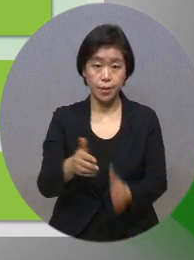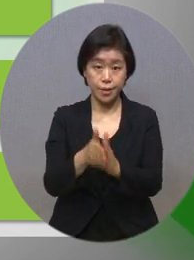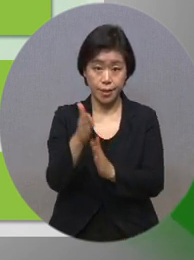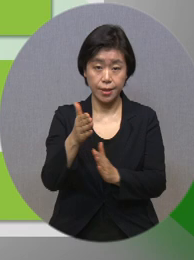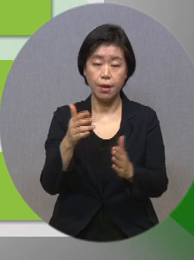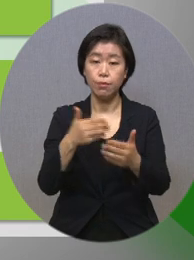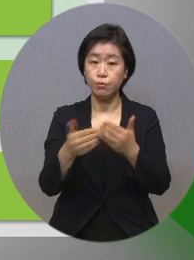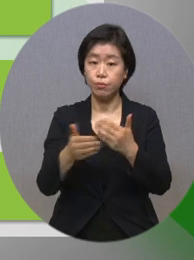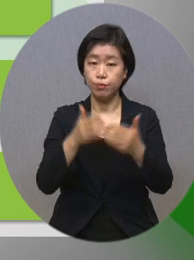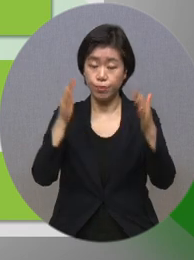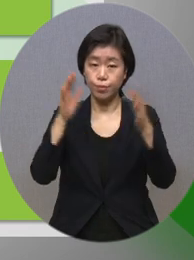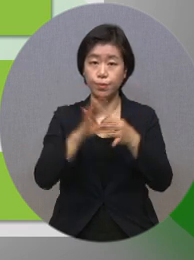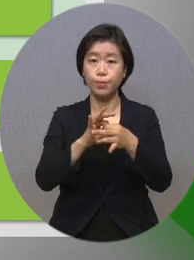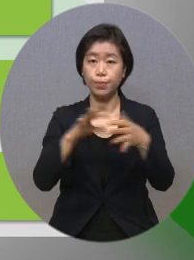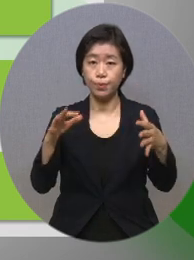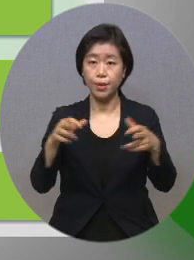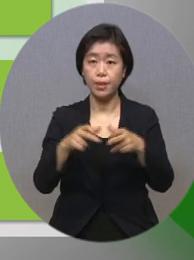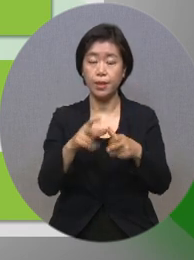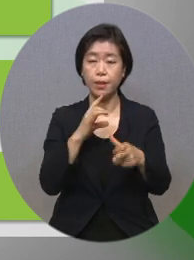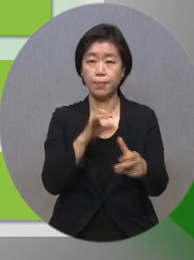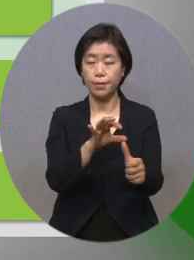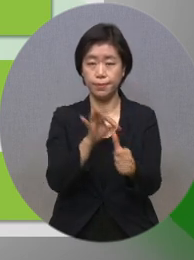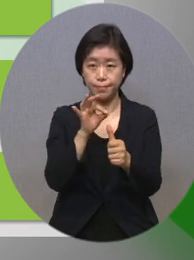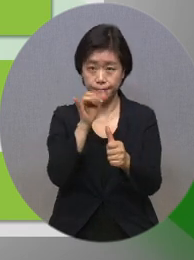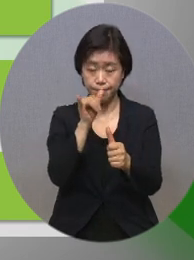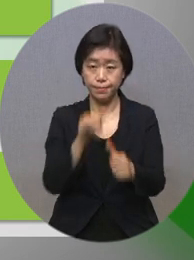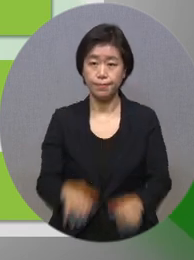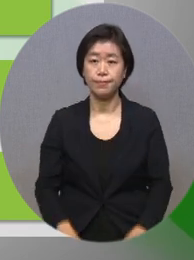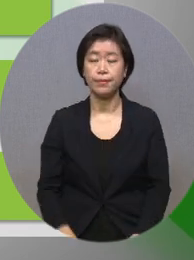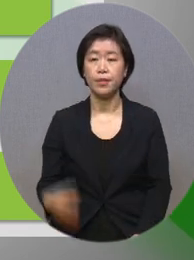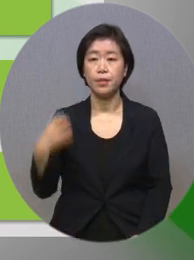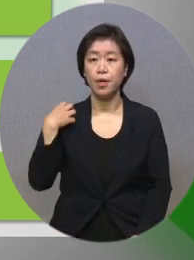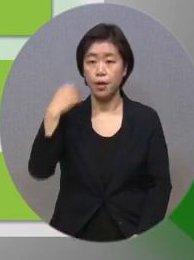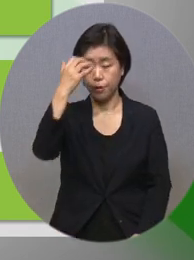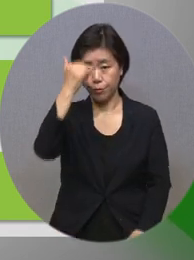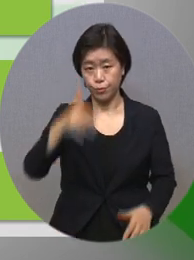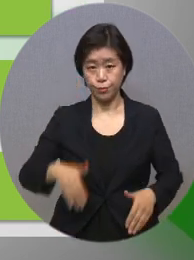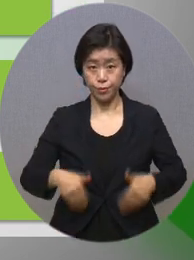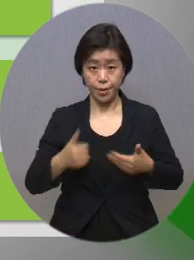채용합니다. 장애인만 채용하며 담당지사는 충남지사입니다.